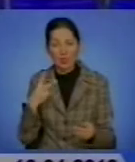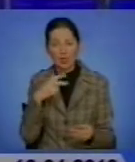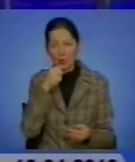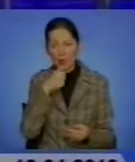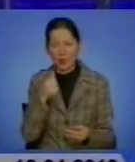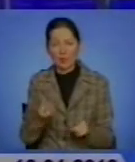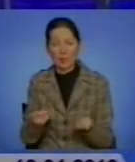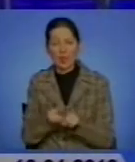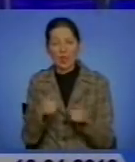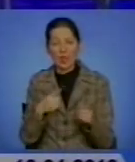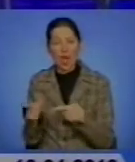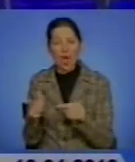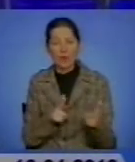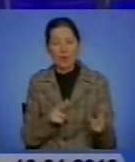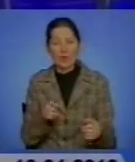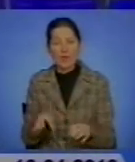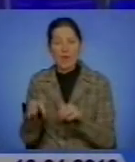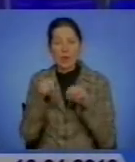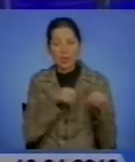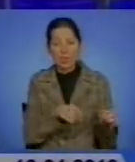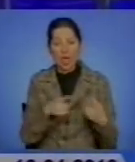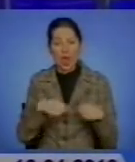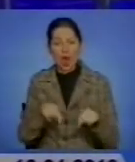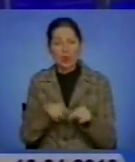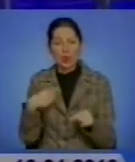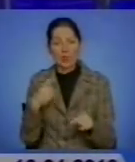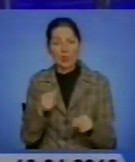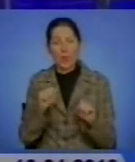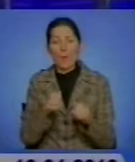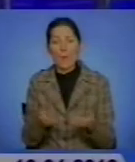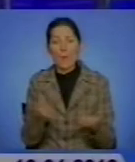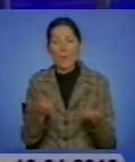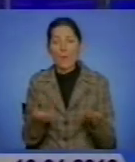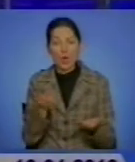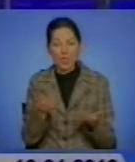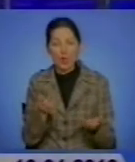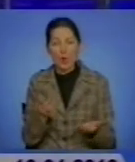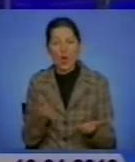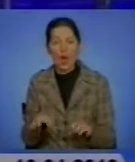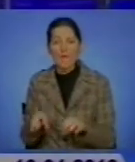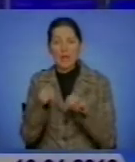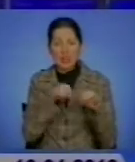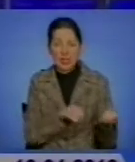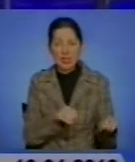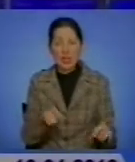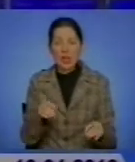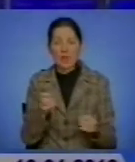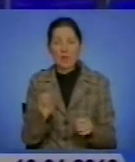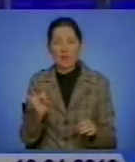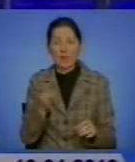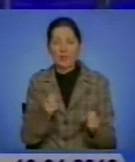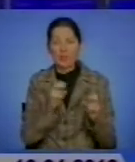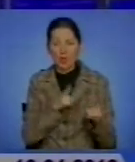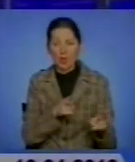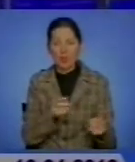готовність евакуаційних органів області до можливого тимчасового відселення населення у разі загрози або виникнення надзвичайних